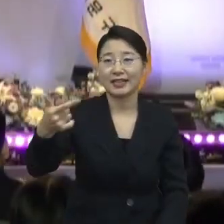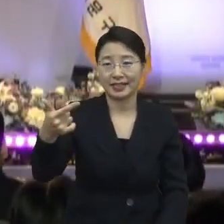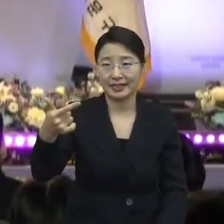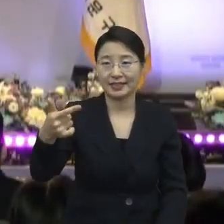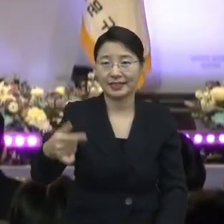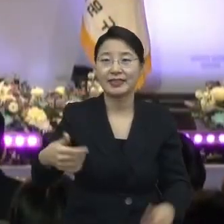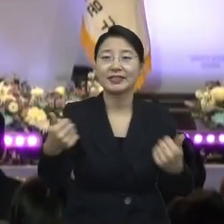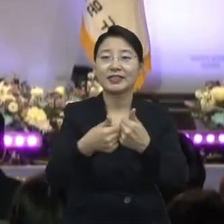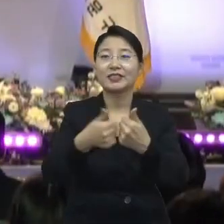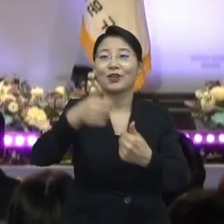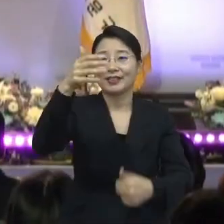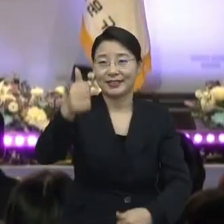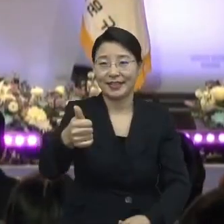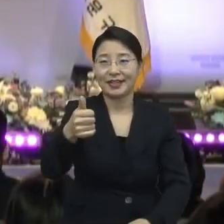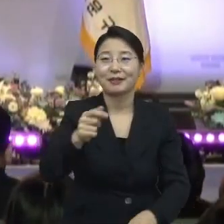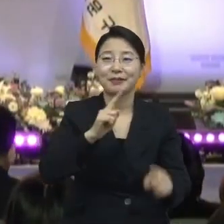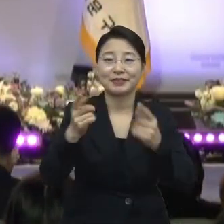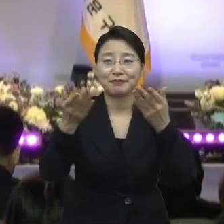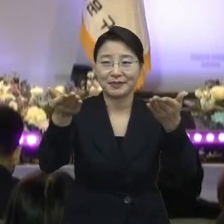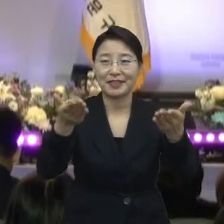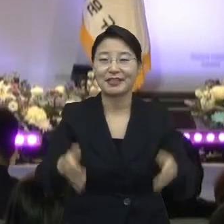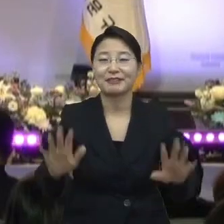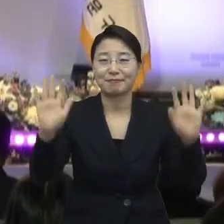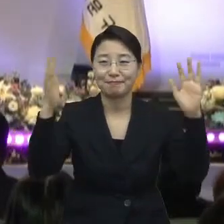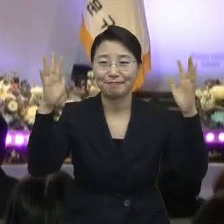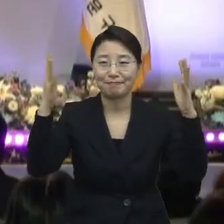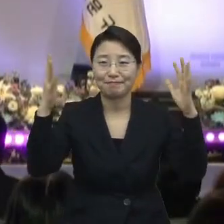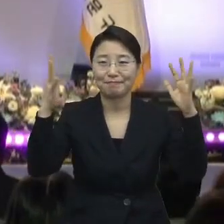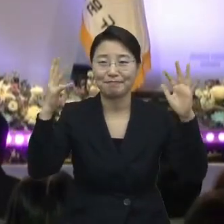박수로 맞아주시면 감사하겠습니다.